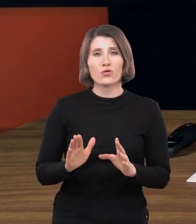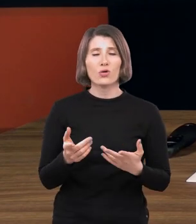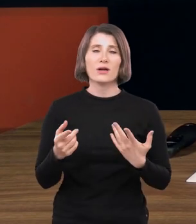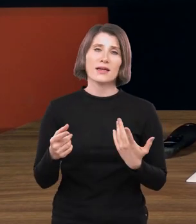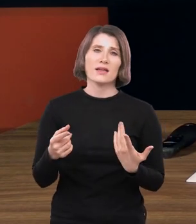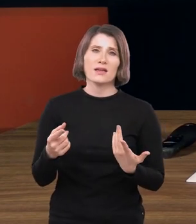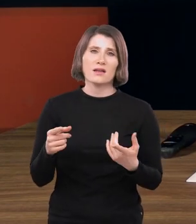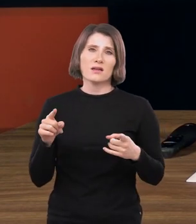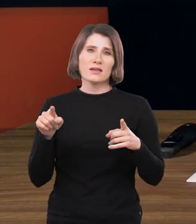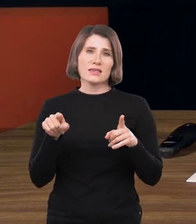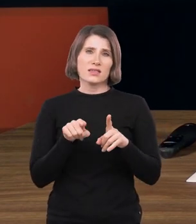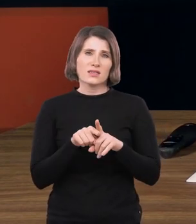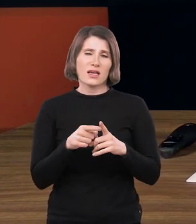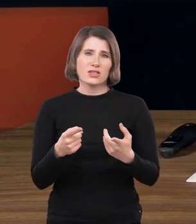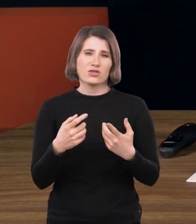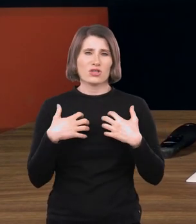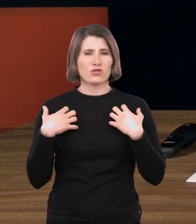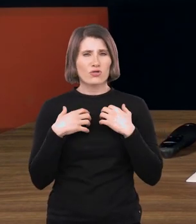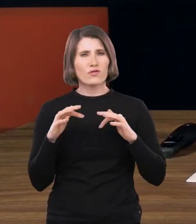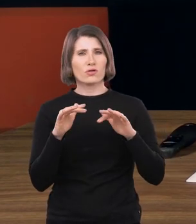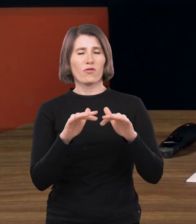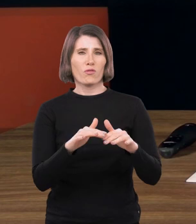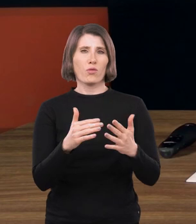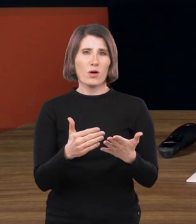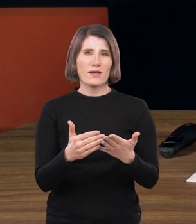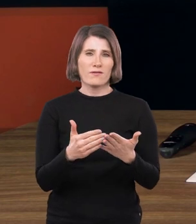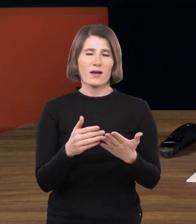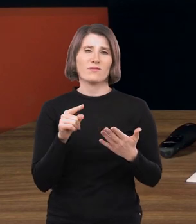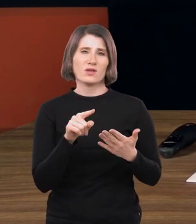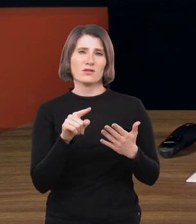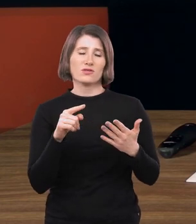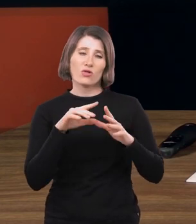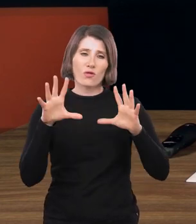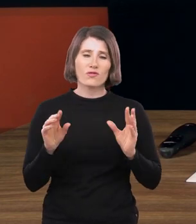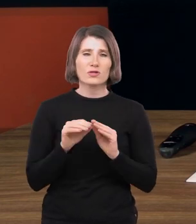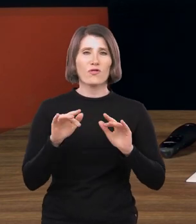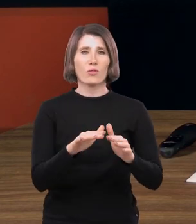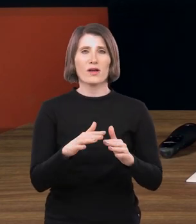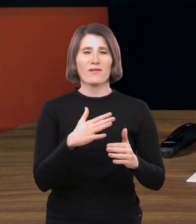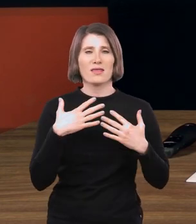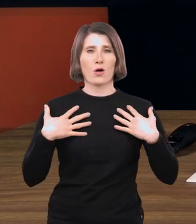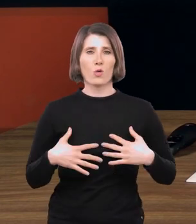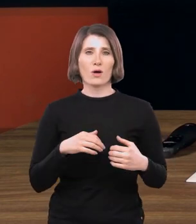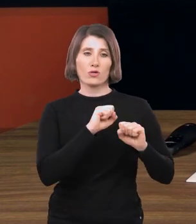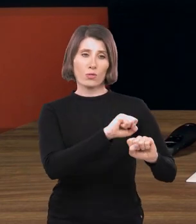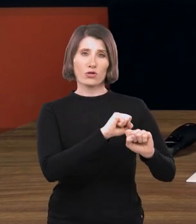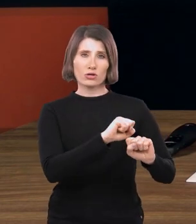takich właśnie środowiskowych czynników wpływa na układ odpornościowy danego dziecka